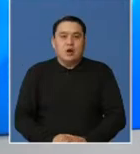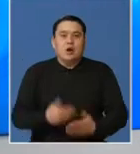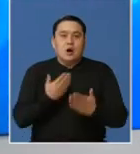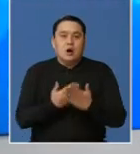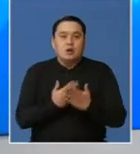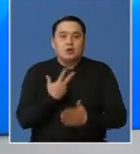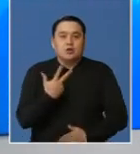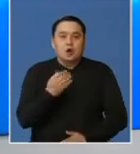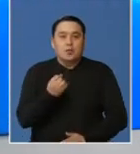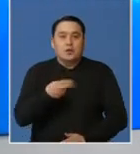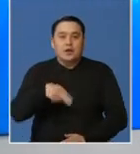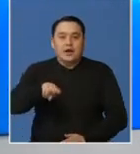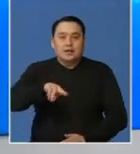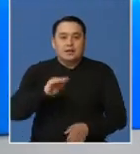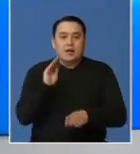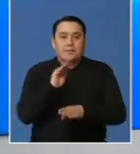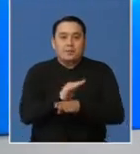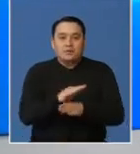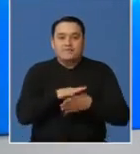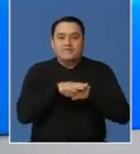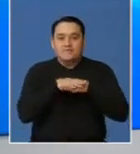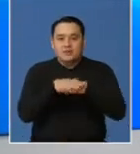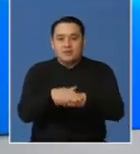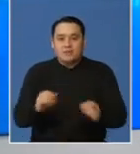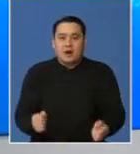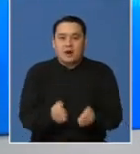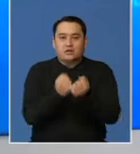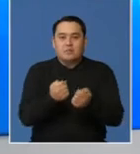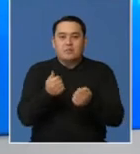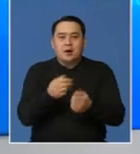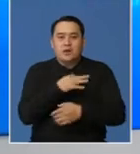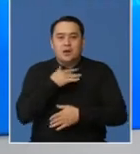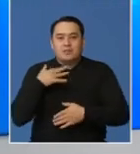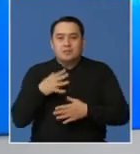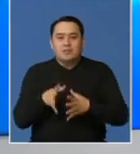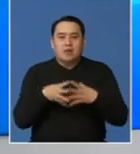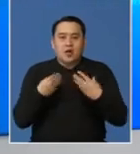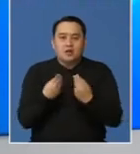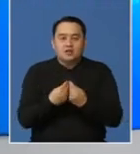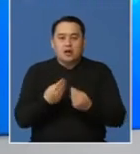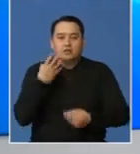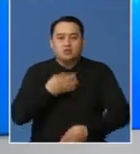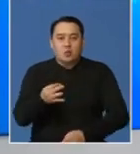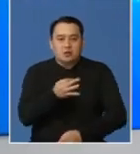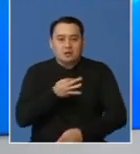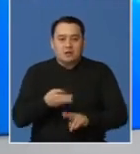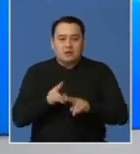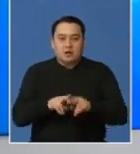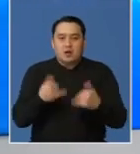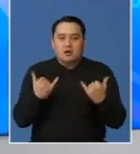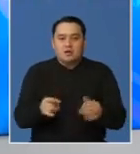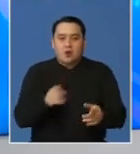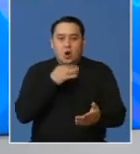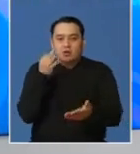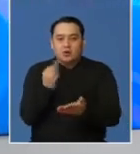Около 3 миллиардов тенге дополнительно выделят для поддержки многодетных и малообеспеченных семей Алматинской области. Об этом